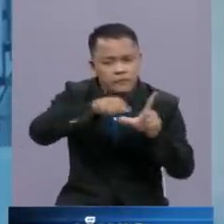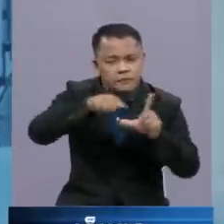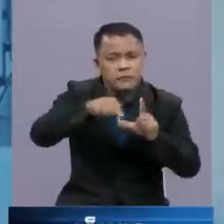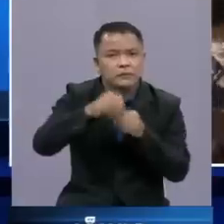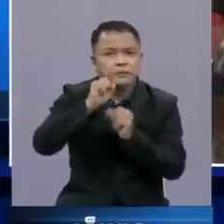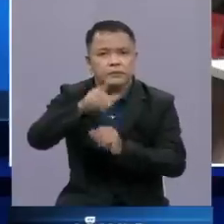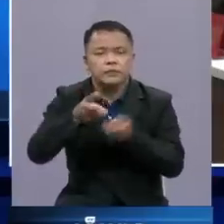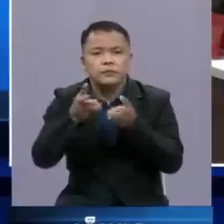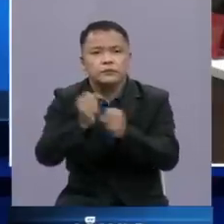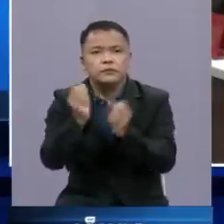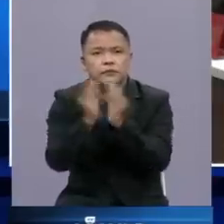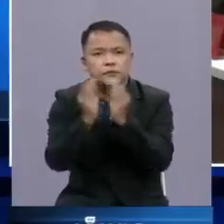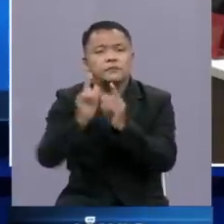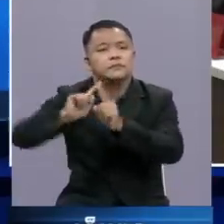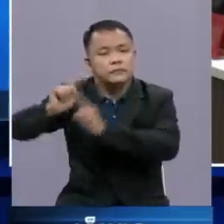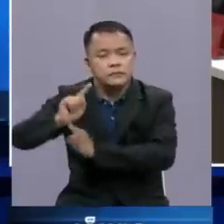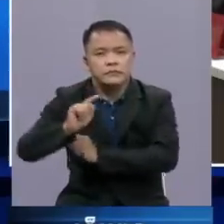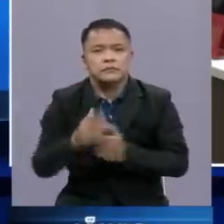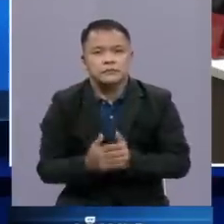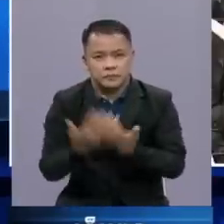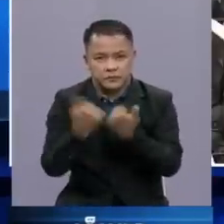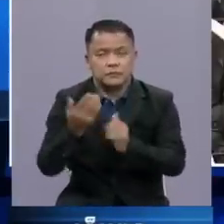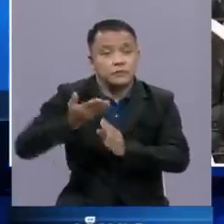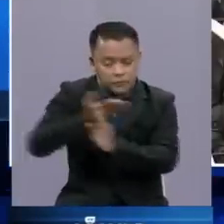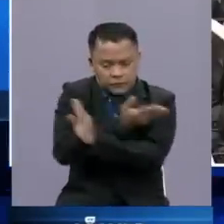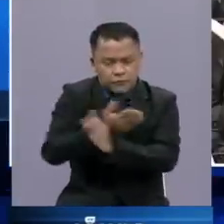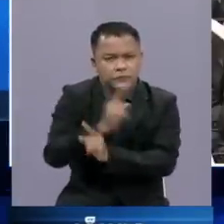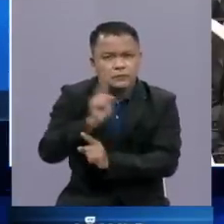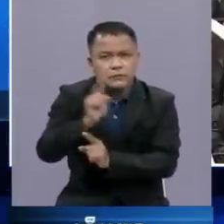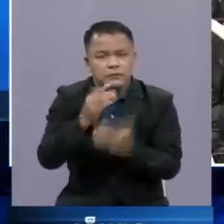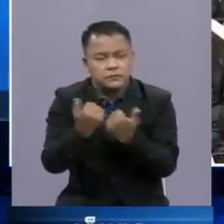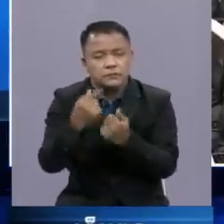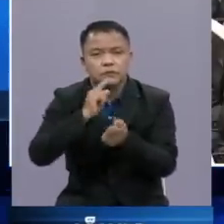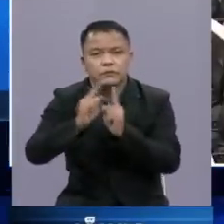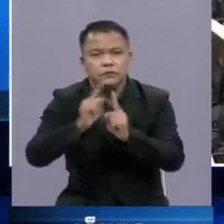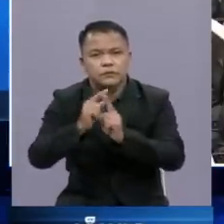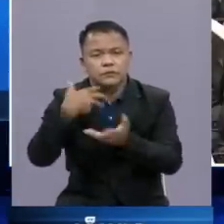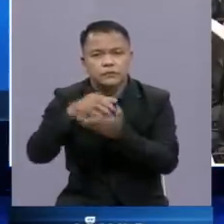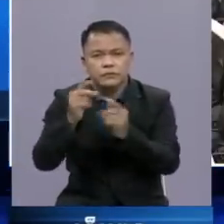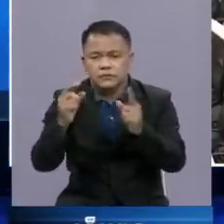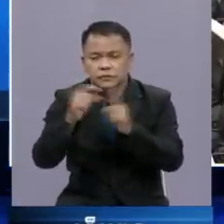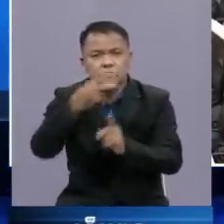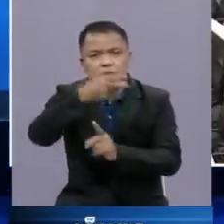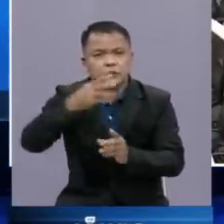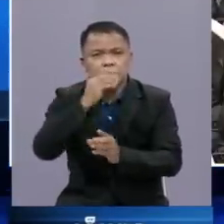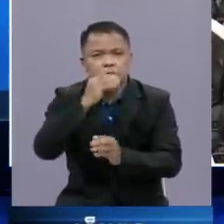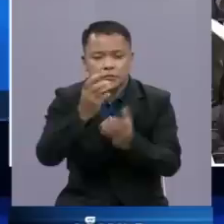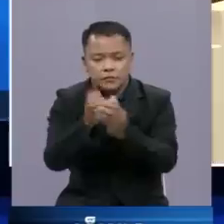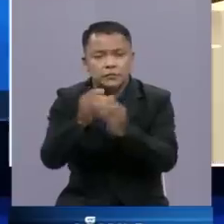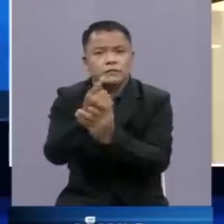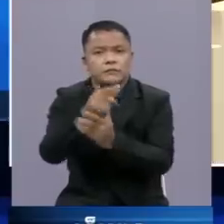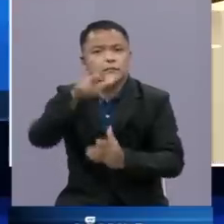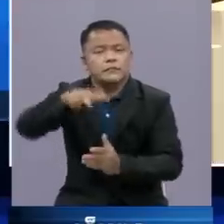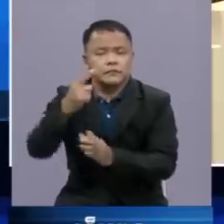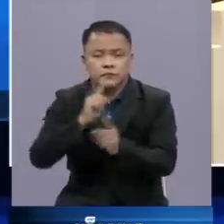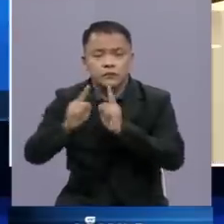ต่ยืนยันในหลักการว่าต้องเป็นพรรคอันดับ1เท่านั้นแล้วก่อนหน้านี้ล่ะครับเป็นยังไงบ้างถ้าเราไปดูเนี่ยคำพูดของแกนนำพรรคเพื่อไทยก่อนหน้